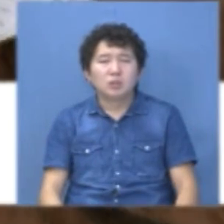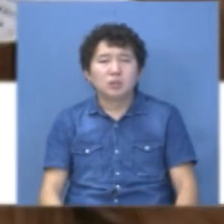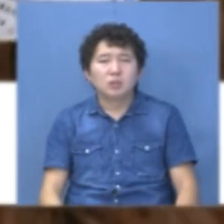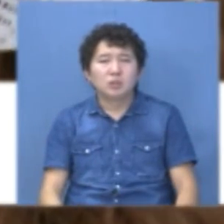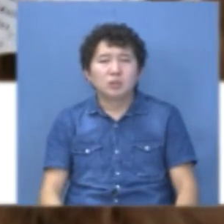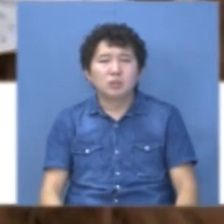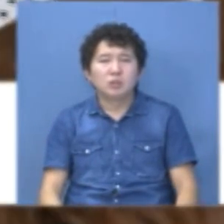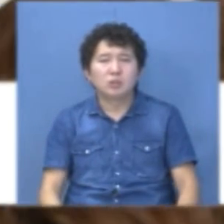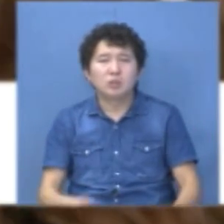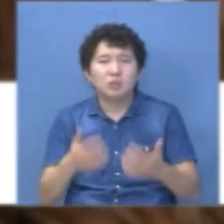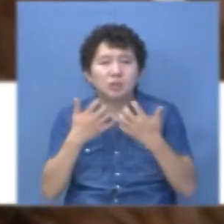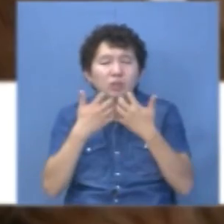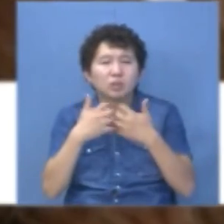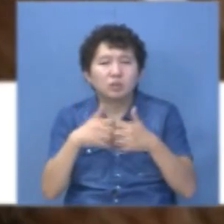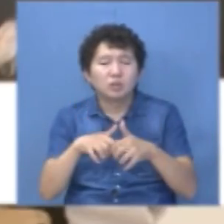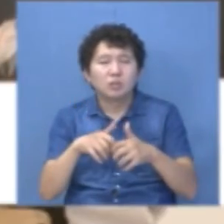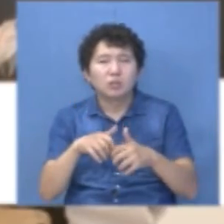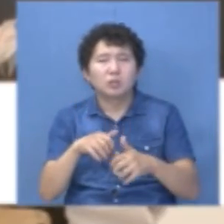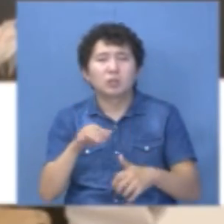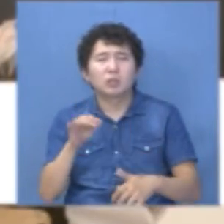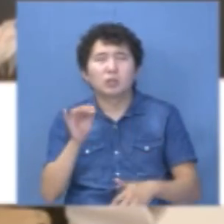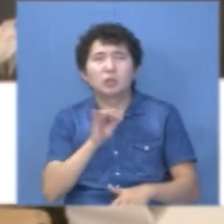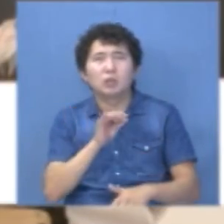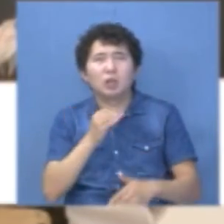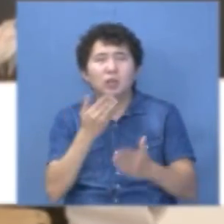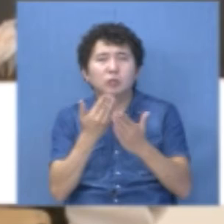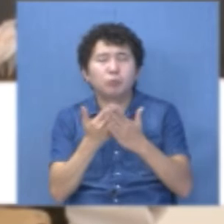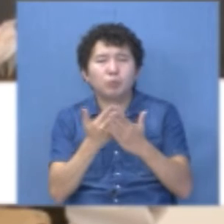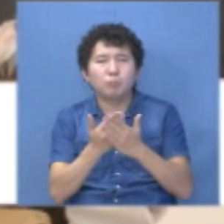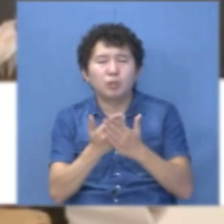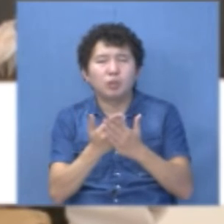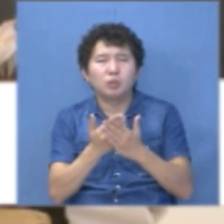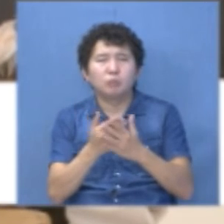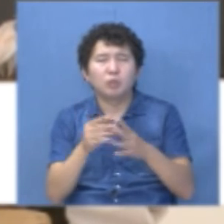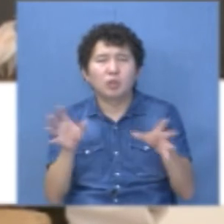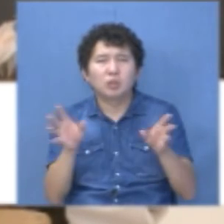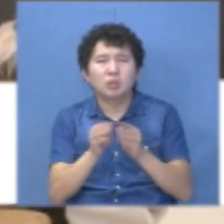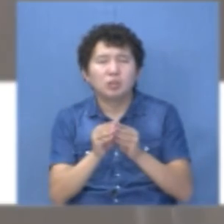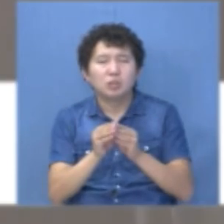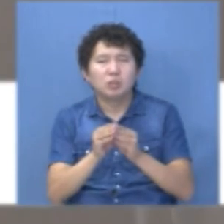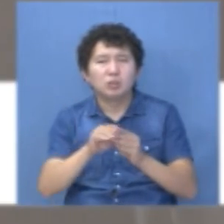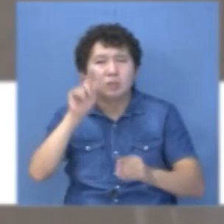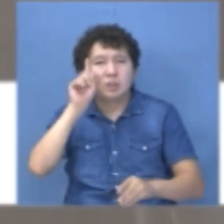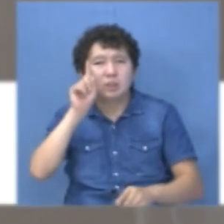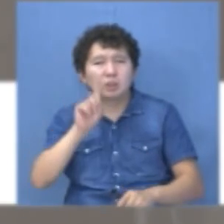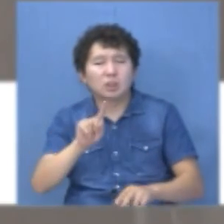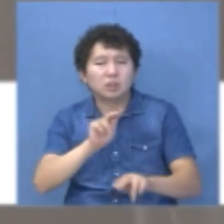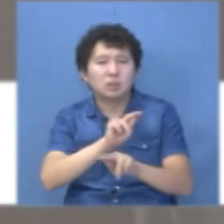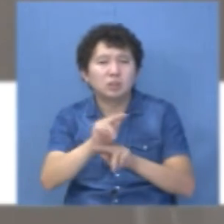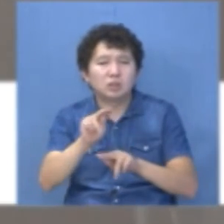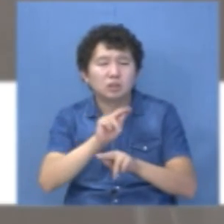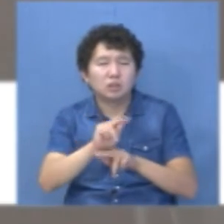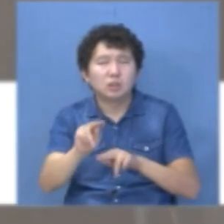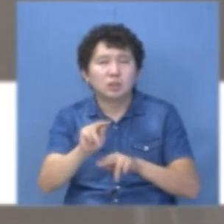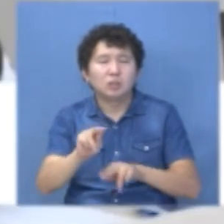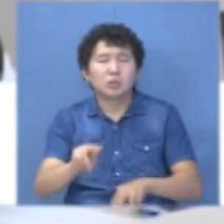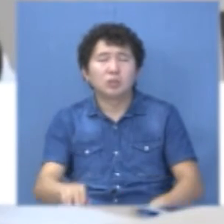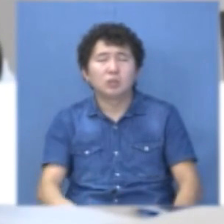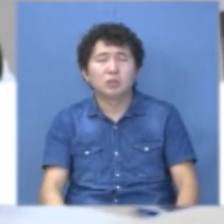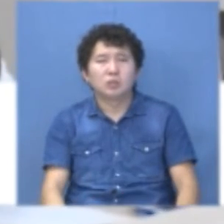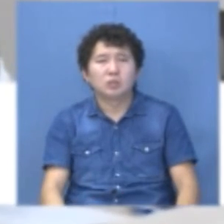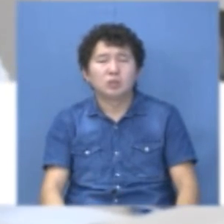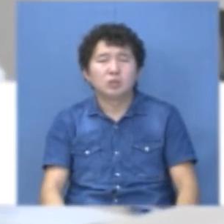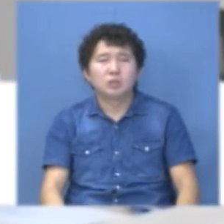ерекшелігі есептерді өмірдегі мысалдармен байланыстыра білу. Бұл методикада тіпті қарапайым қосу азайтуды үйрететін арнайы ойыншықтары, массаны